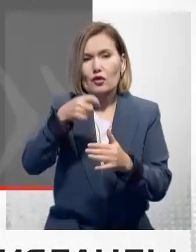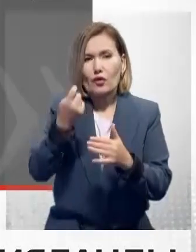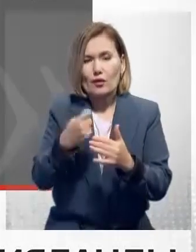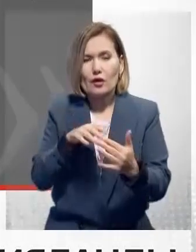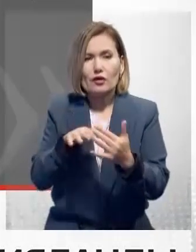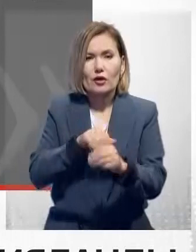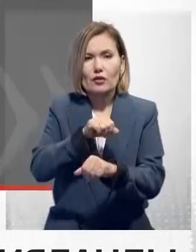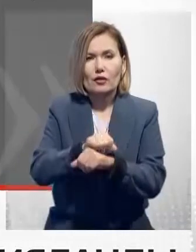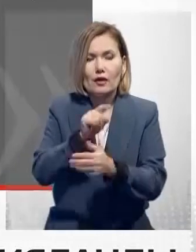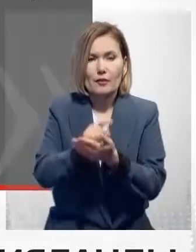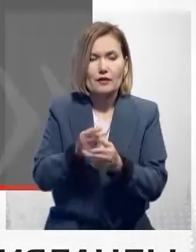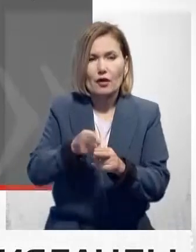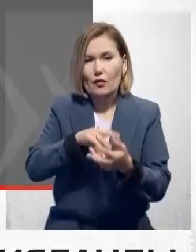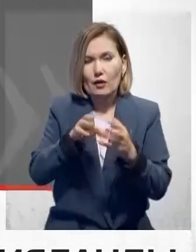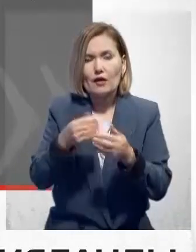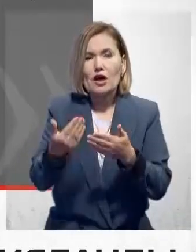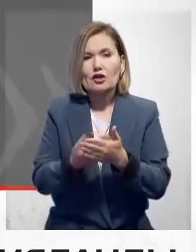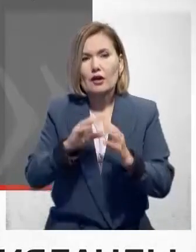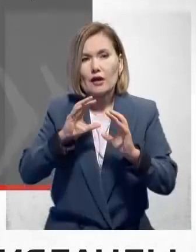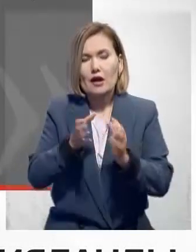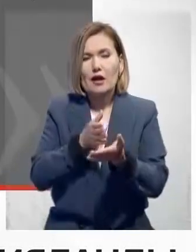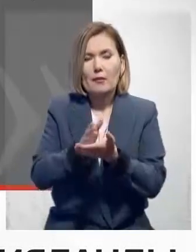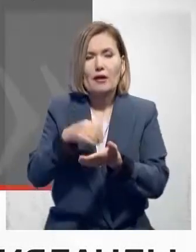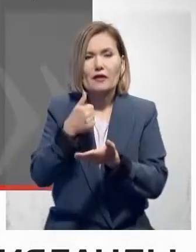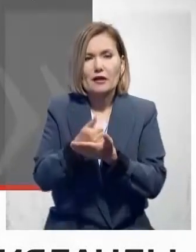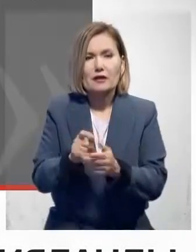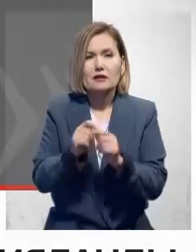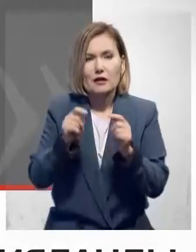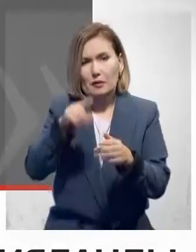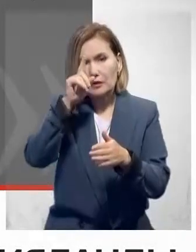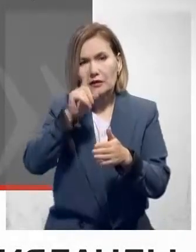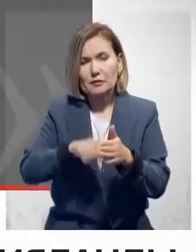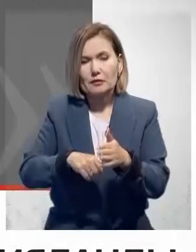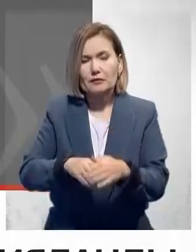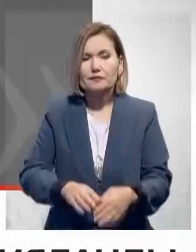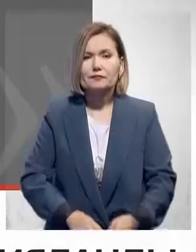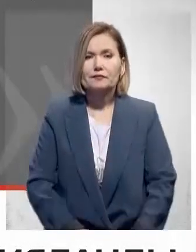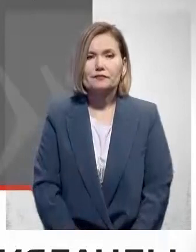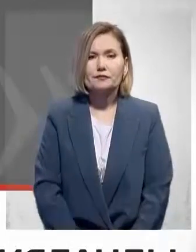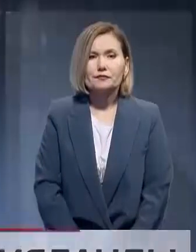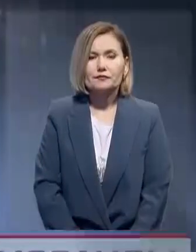жою. Сондықтан бұл ұстанымдар жаңа әлемдік жүйенің негізін құра алатынына сенімдімін.